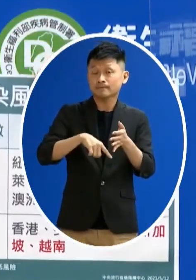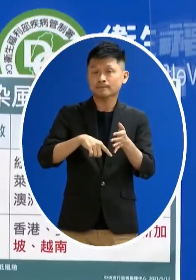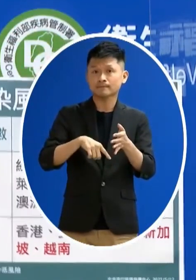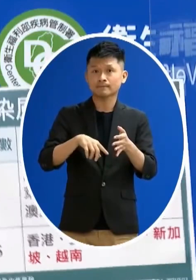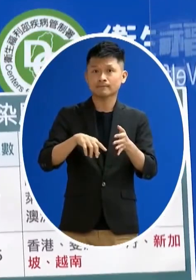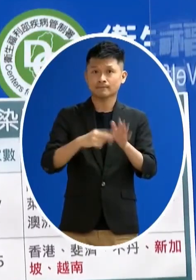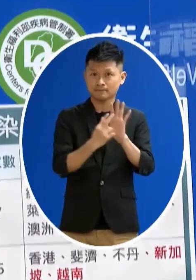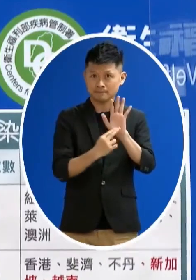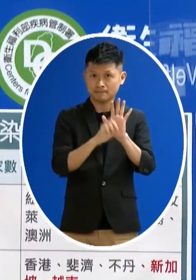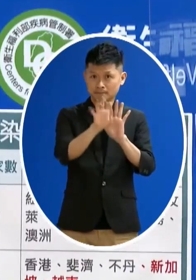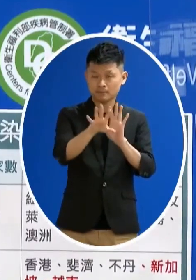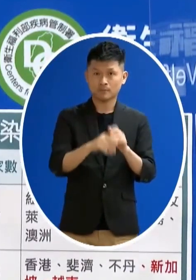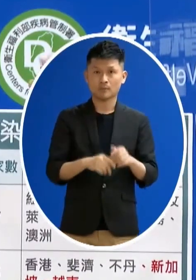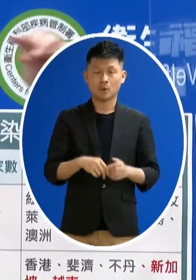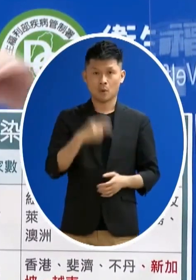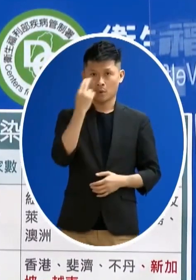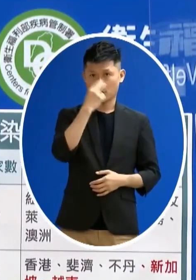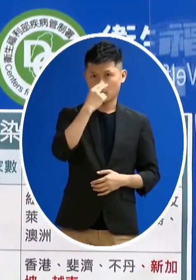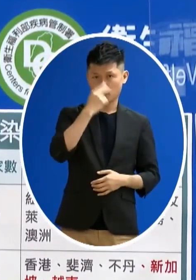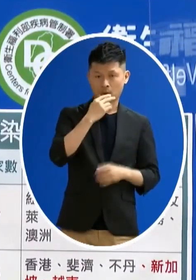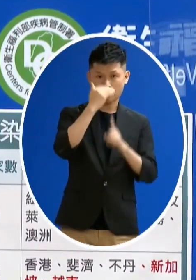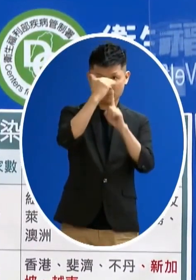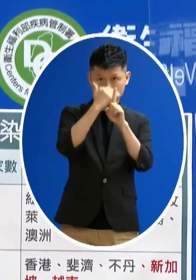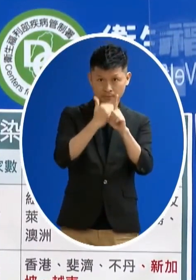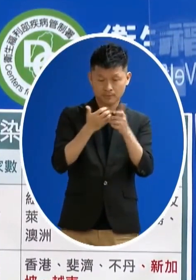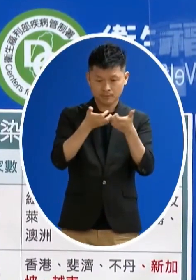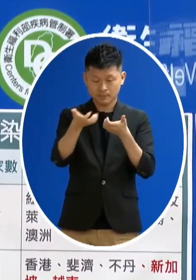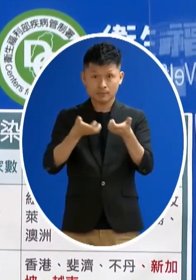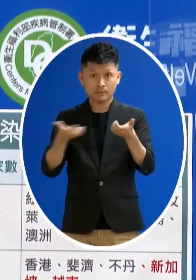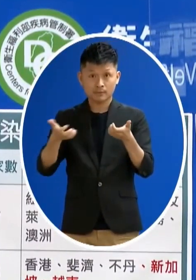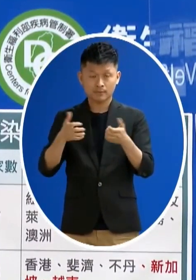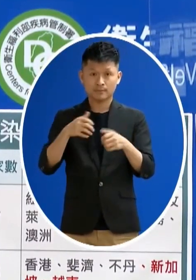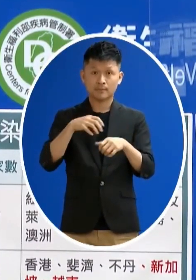那一个风险分级那我们这个把